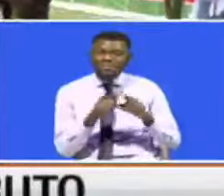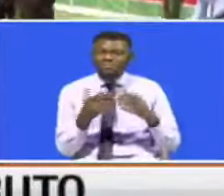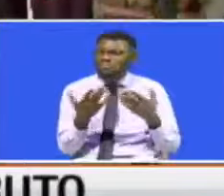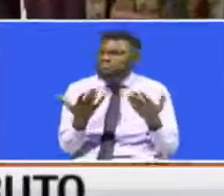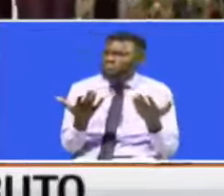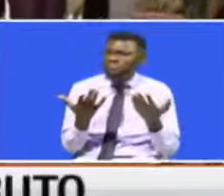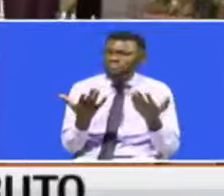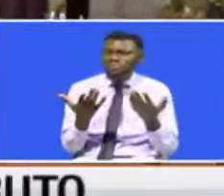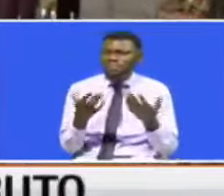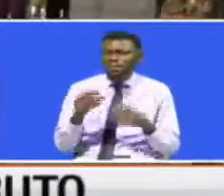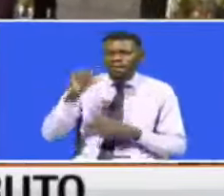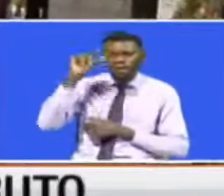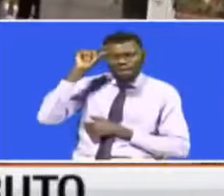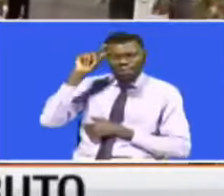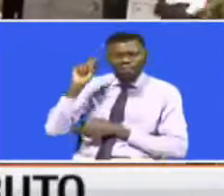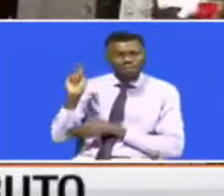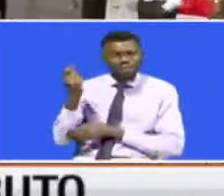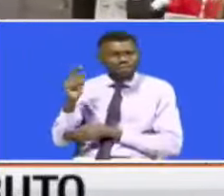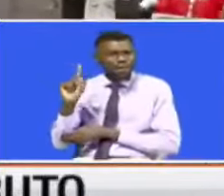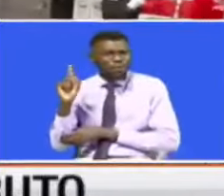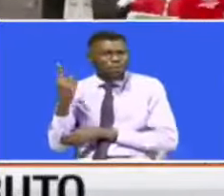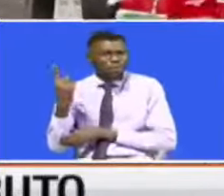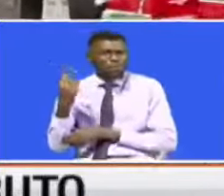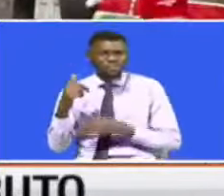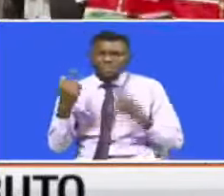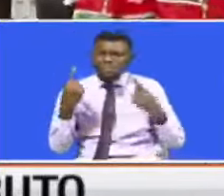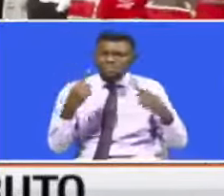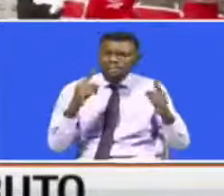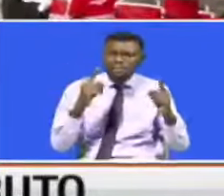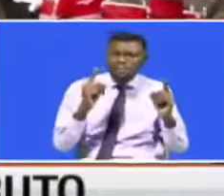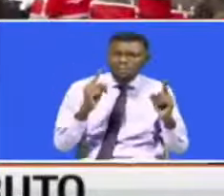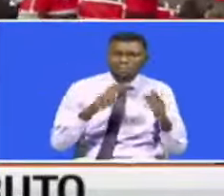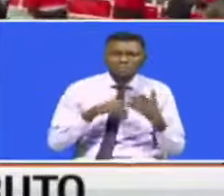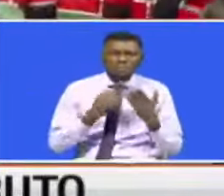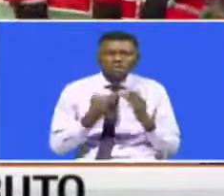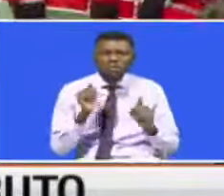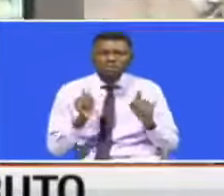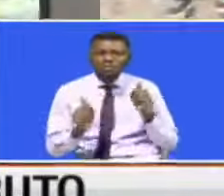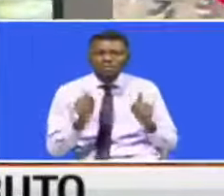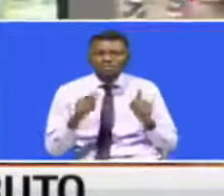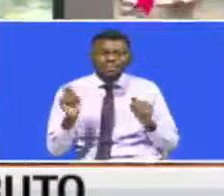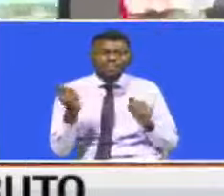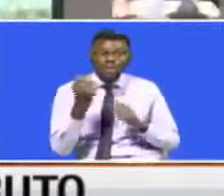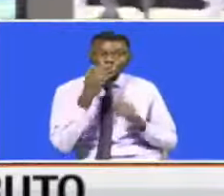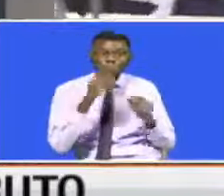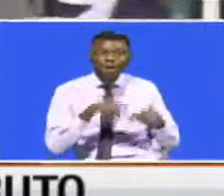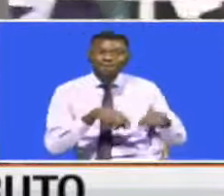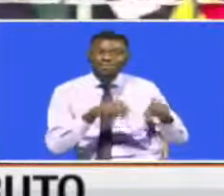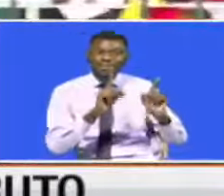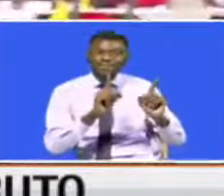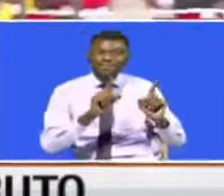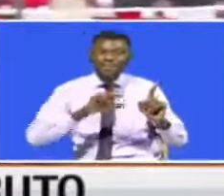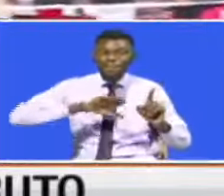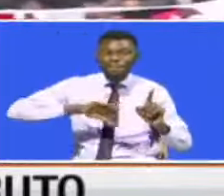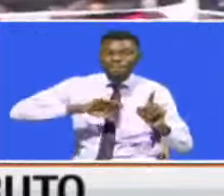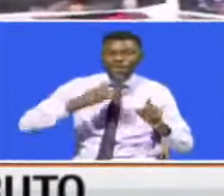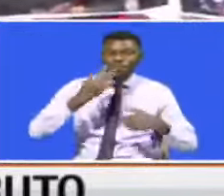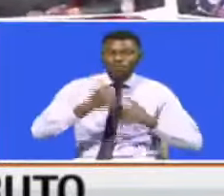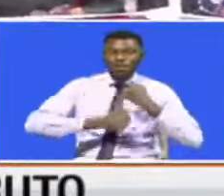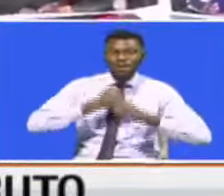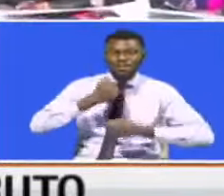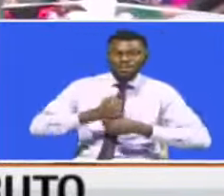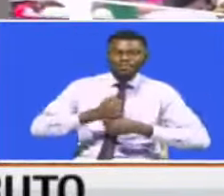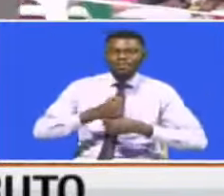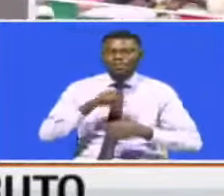zikibuliwa kuhusu iwapo serikali ya Kenya Kwanza imefanya vyema au vibaya. Rais Ruto anaangalau miaka minne kutimiza